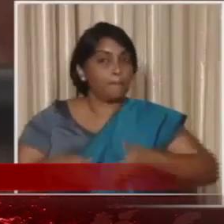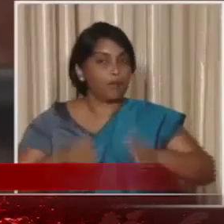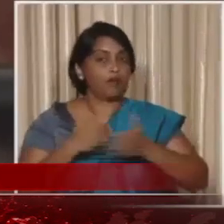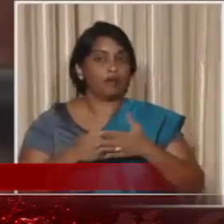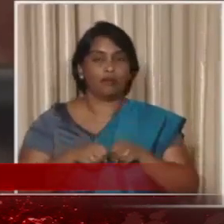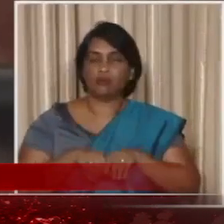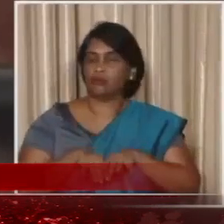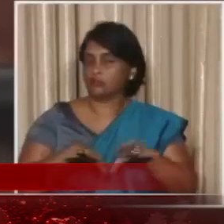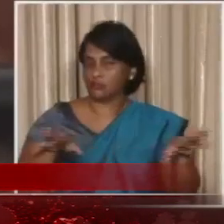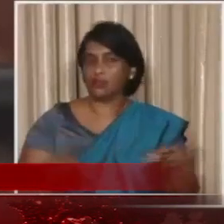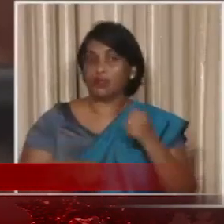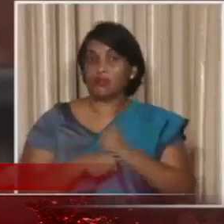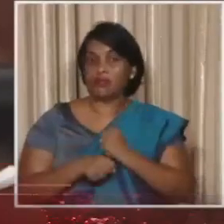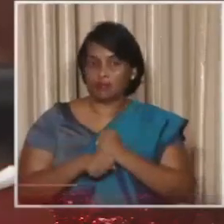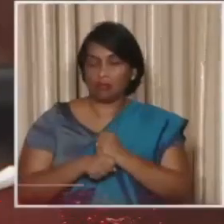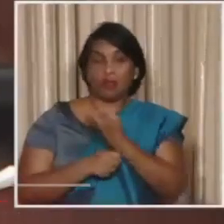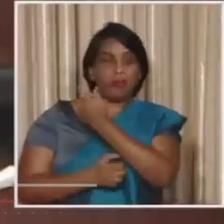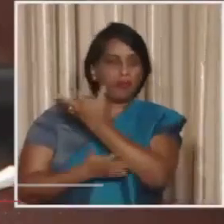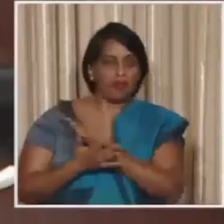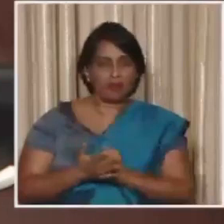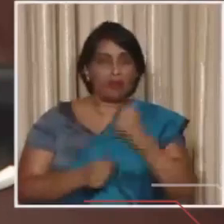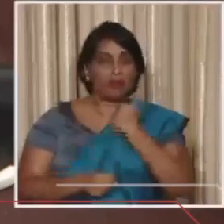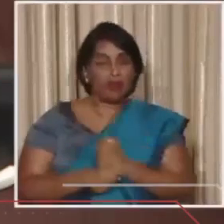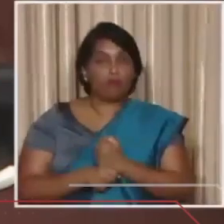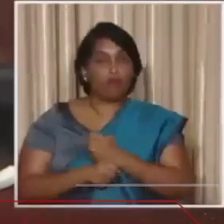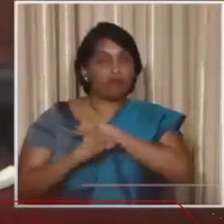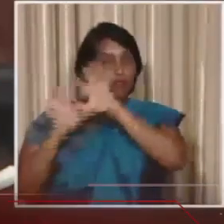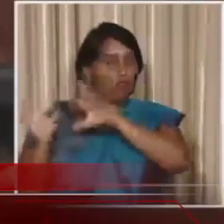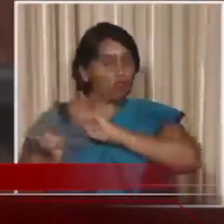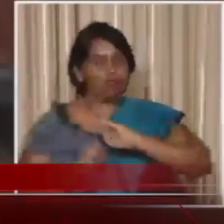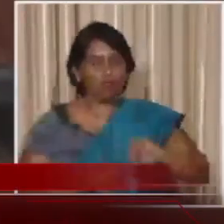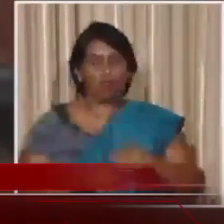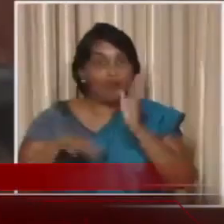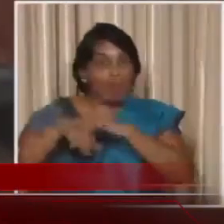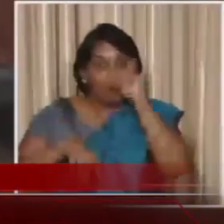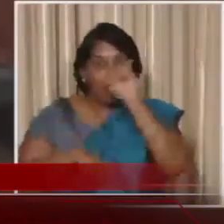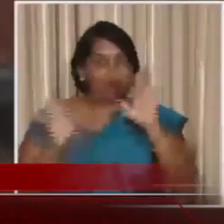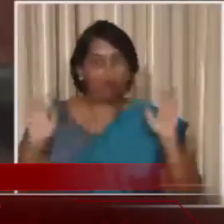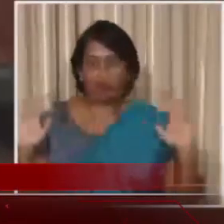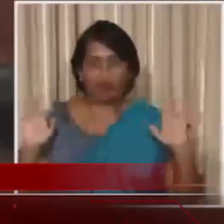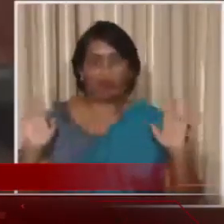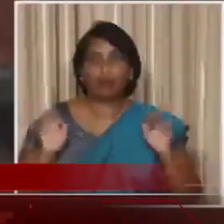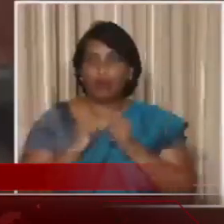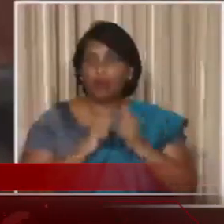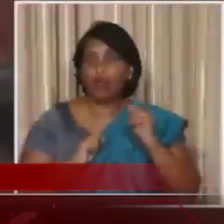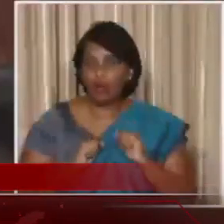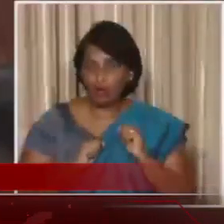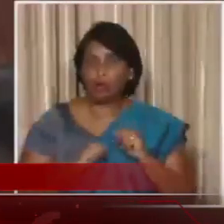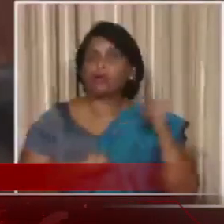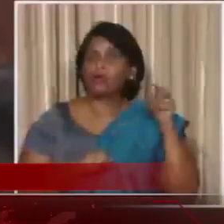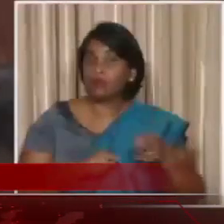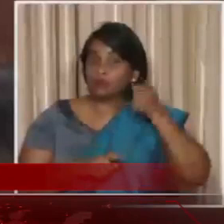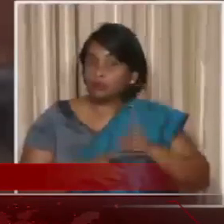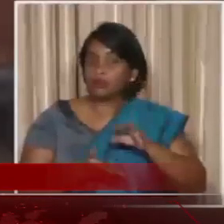lagi, bandar kereta nih, bandar kereta nih, hodak lagi deh mana. Ewa tata tiyan ini, tata tiyan itu mungkin kalau tiin. Me tiin